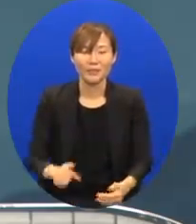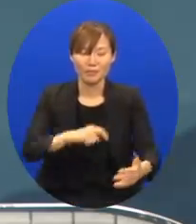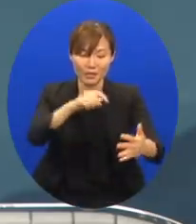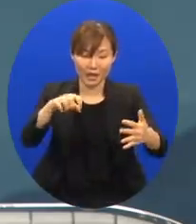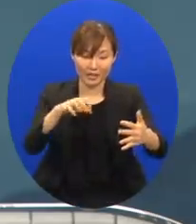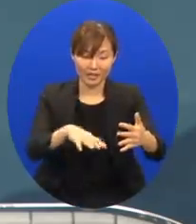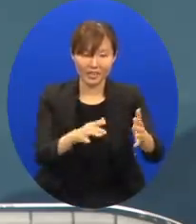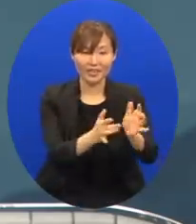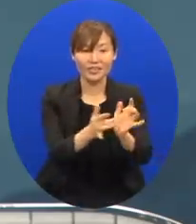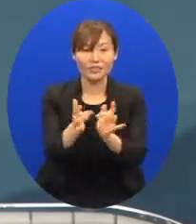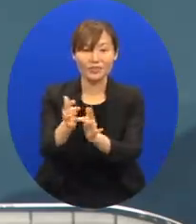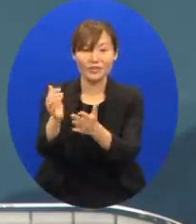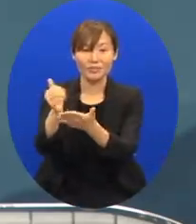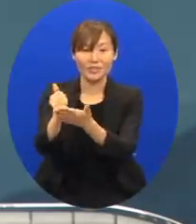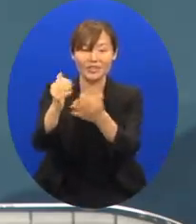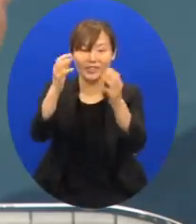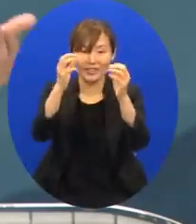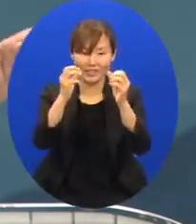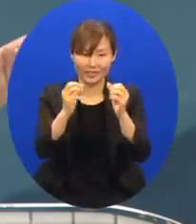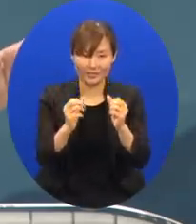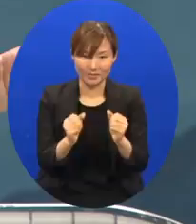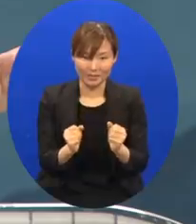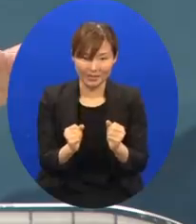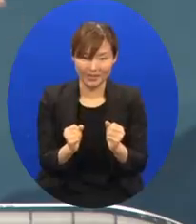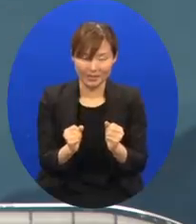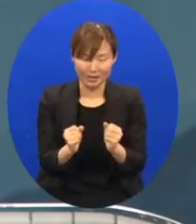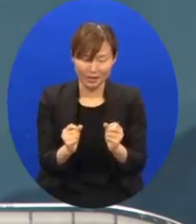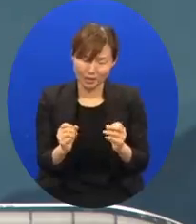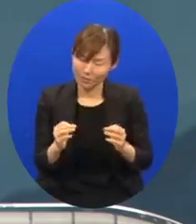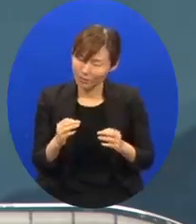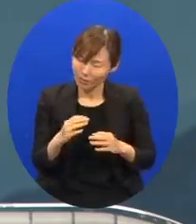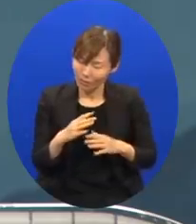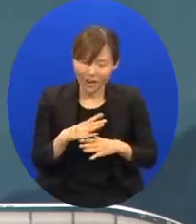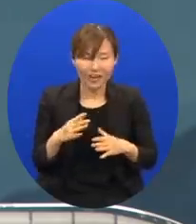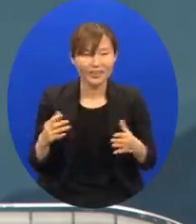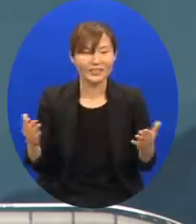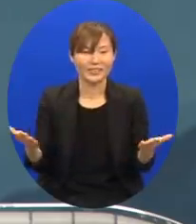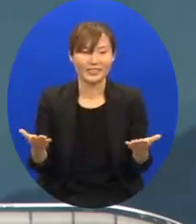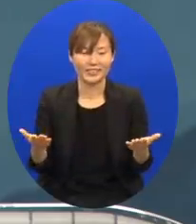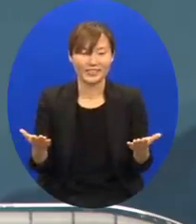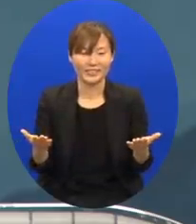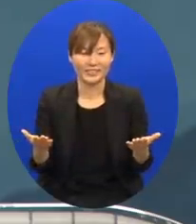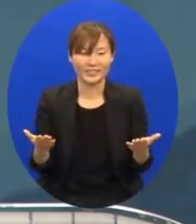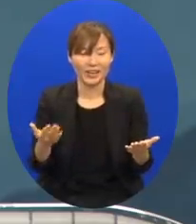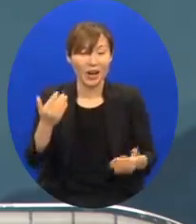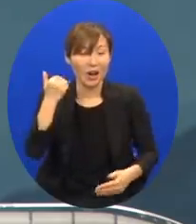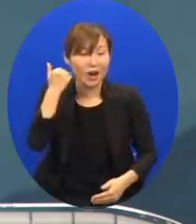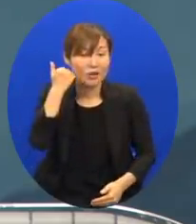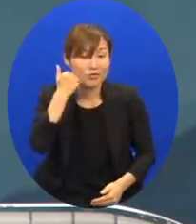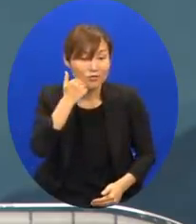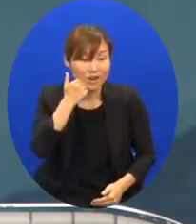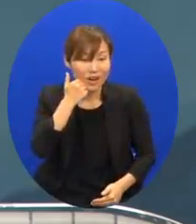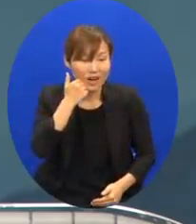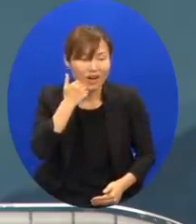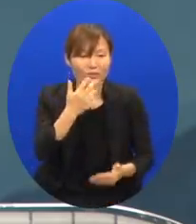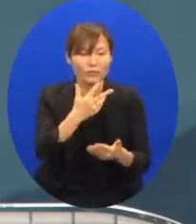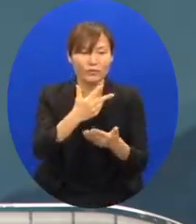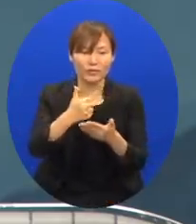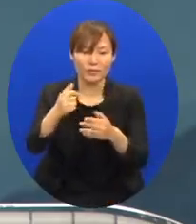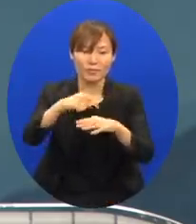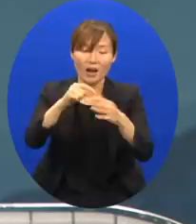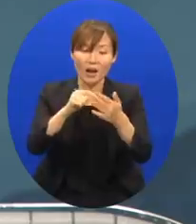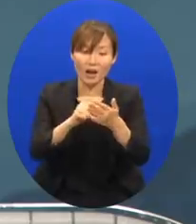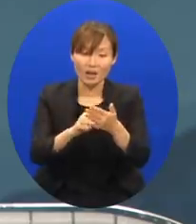계십니다 이건 정말 놀라운 일이에요 16절 말씀에 누가 주님의 마음을 알았습니까